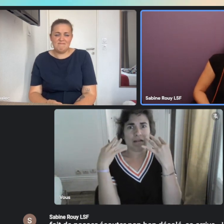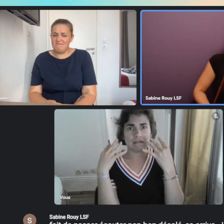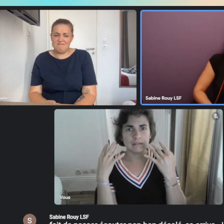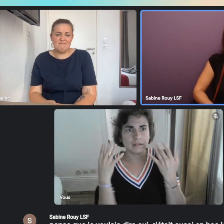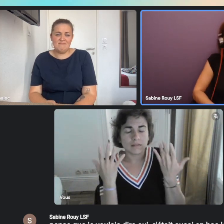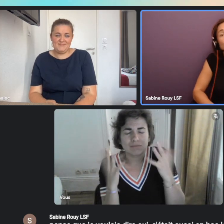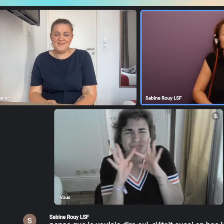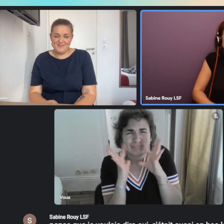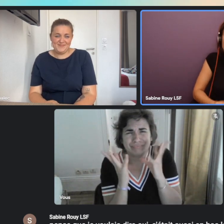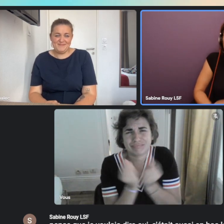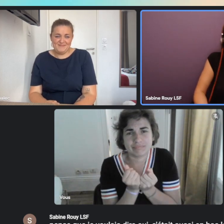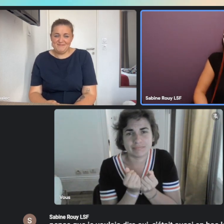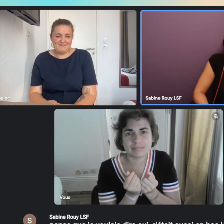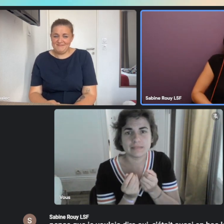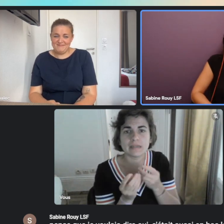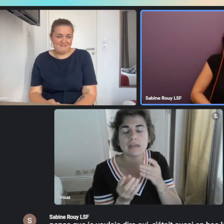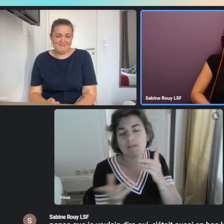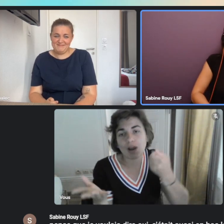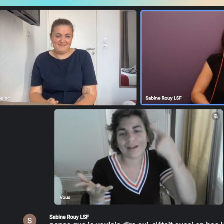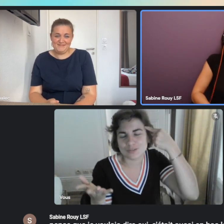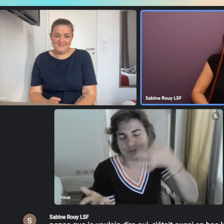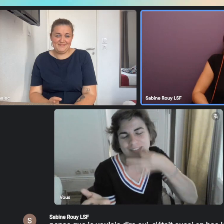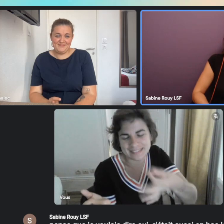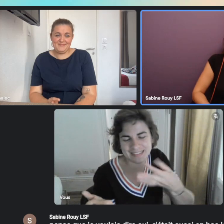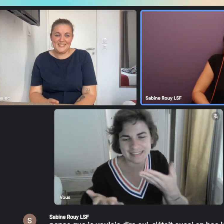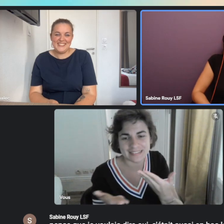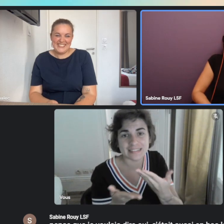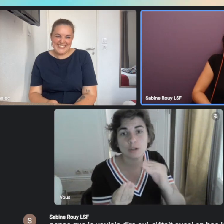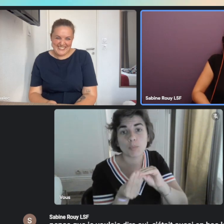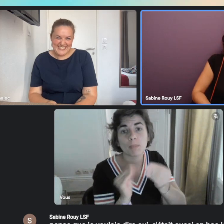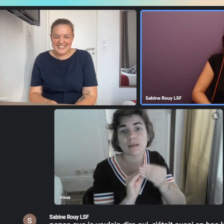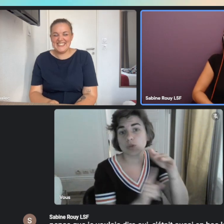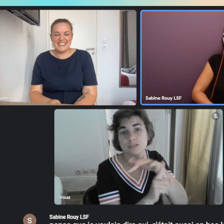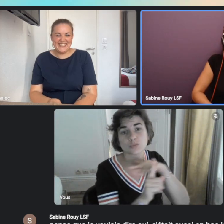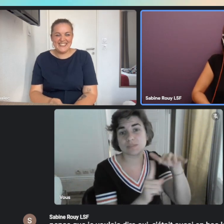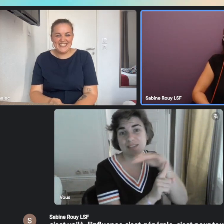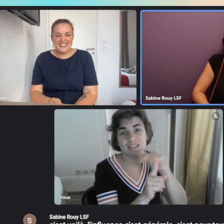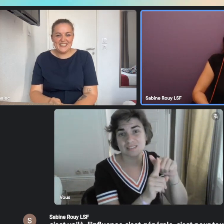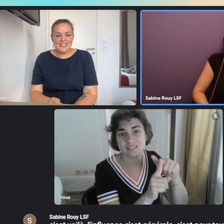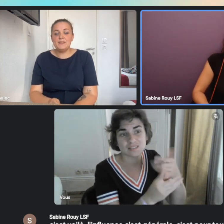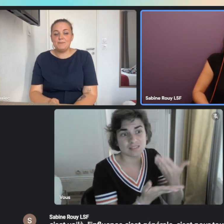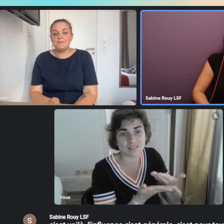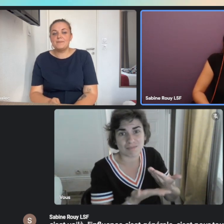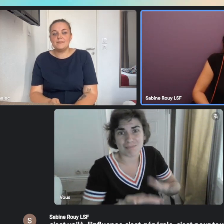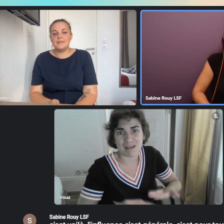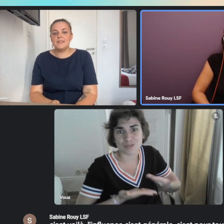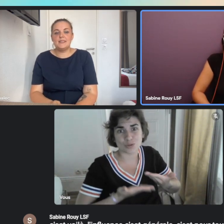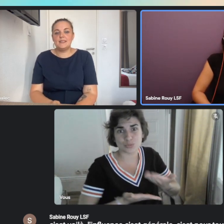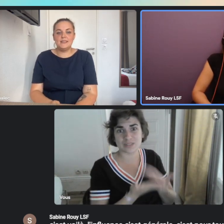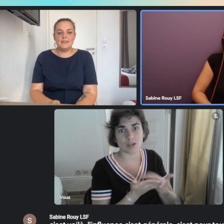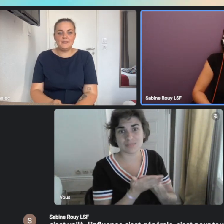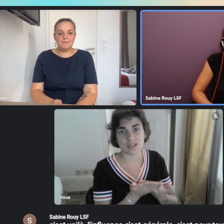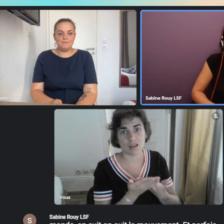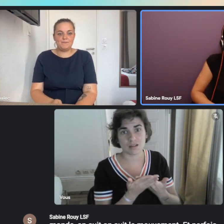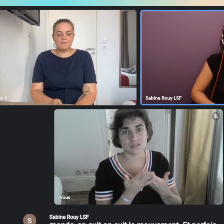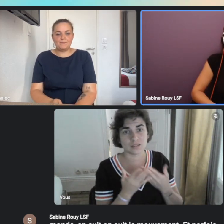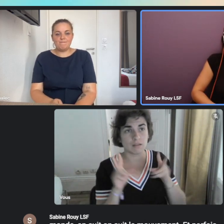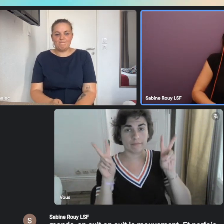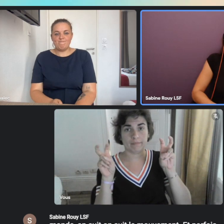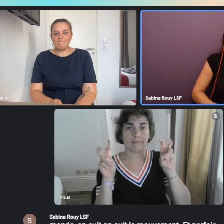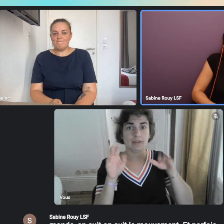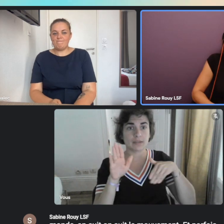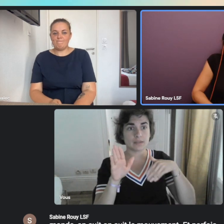honte, par le stress, par le regard des gens, tout ça. Et oui, voilà, donc c'est ça et en fait, le problème, c'est que c'est la société actuelle